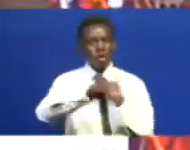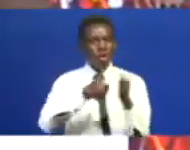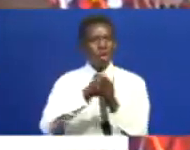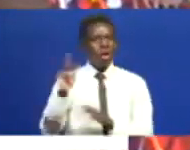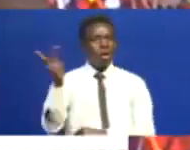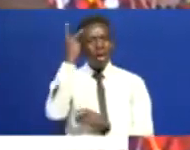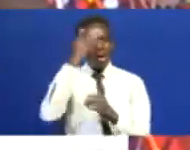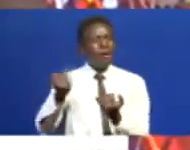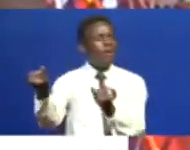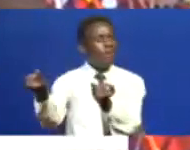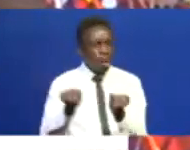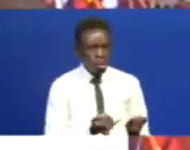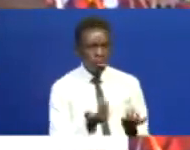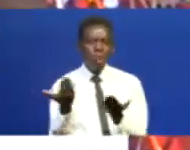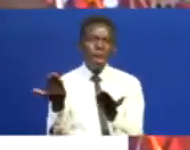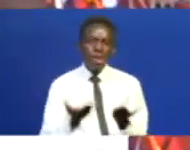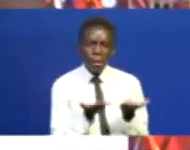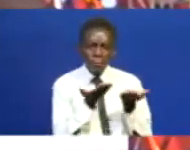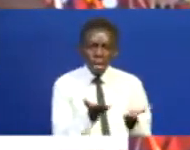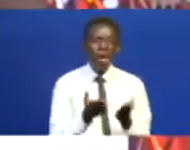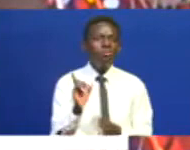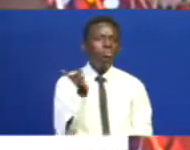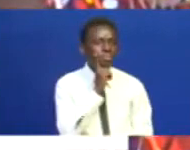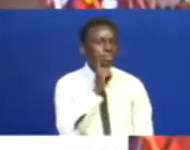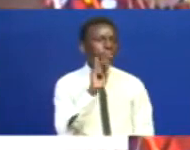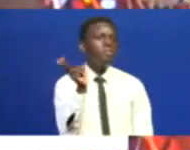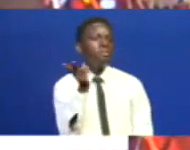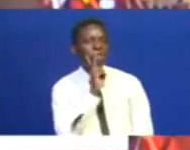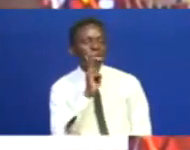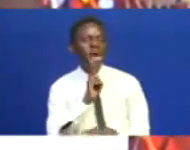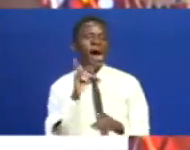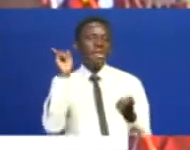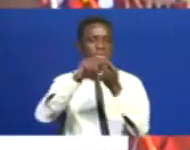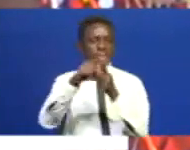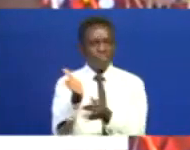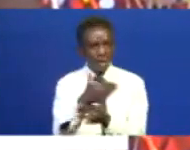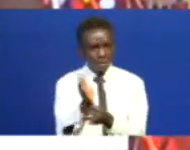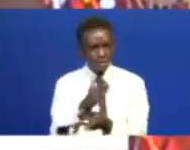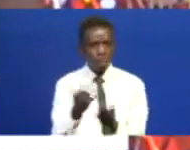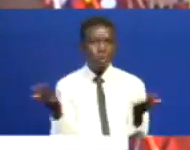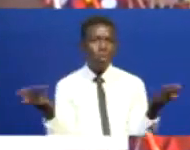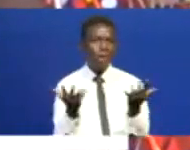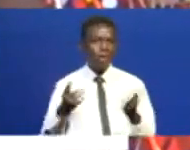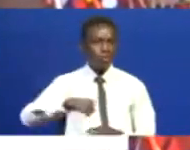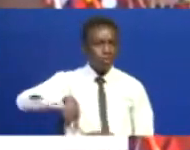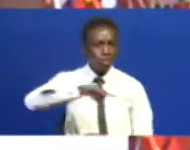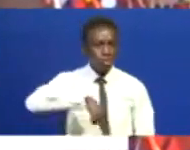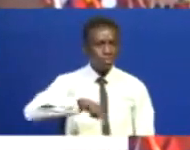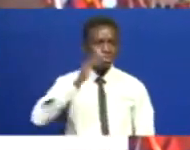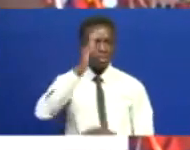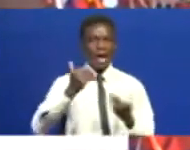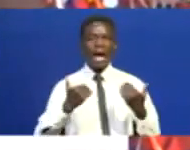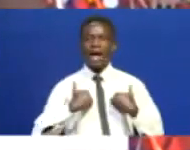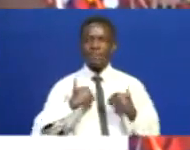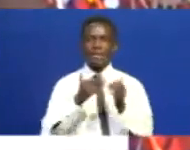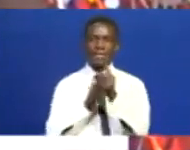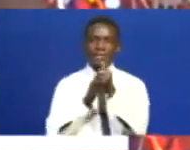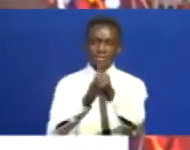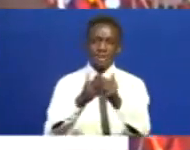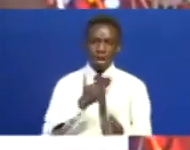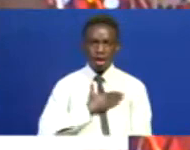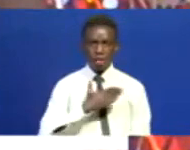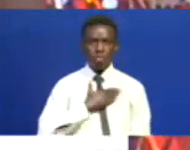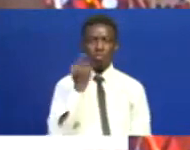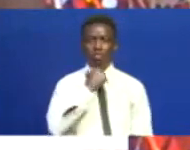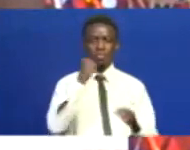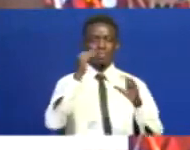hapa kutoka kesho kutwa na Alhamisi, ambapo tutakuwa na viongozi wetu. Mheshimiwa